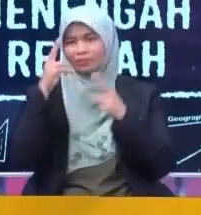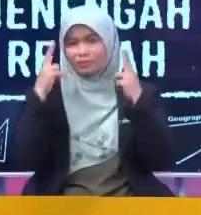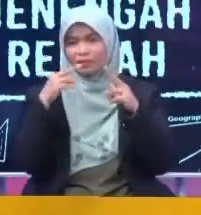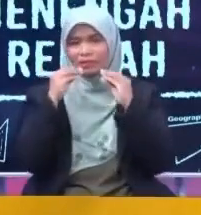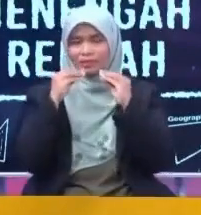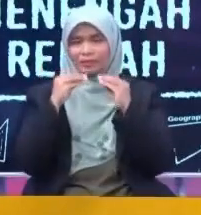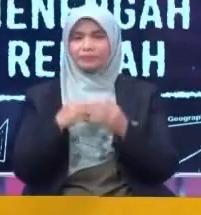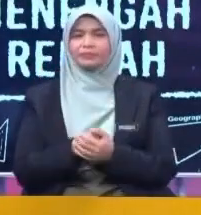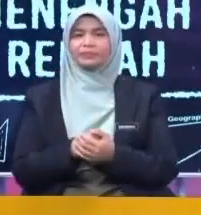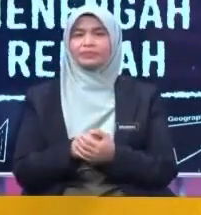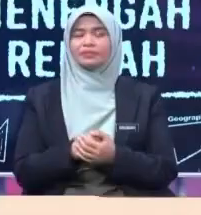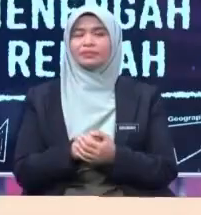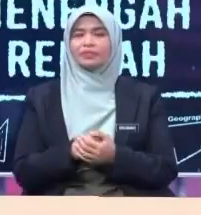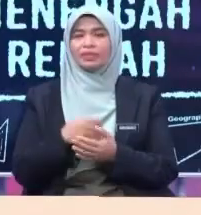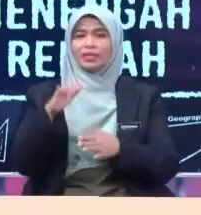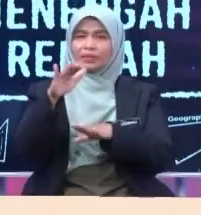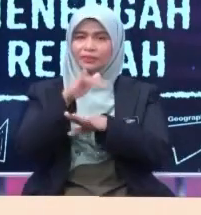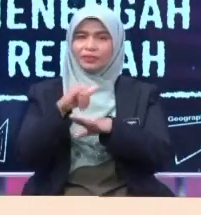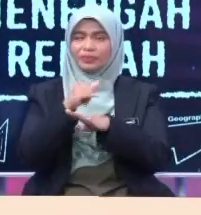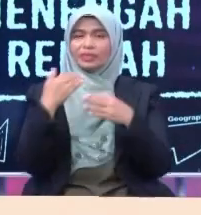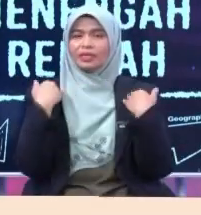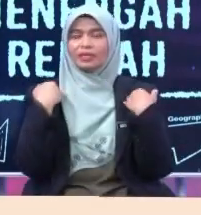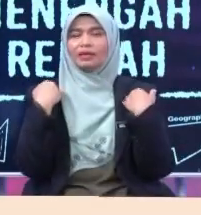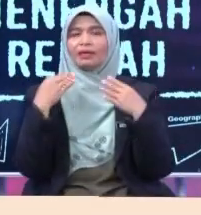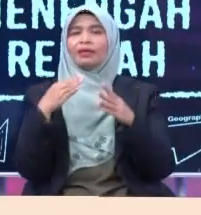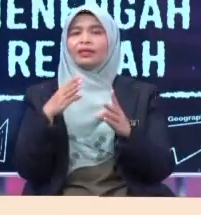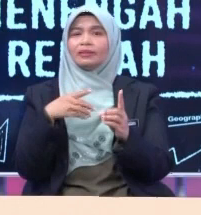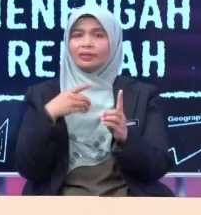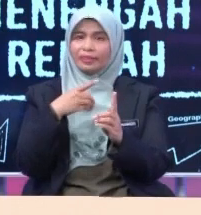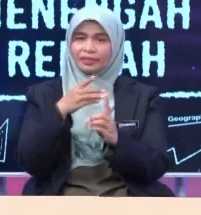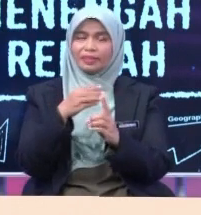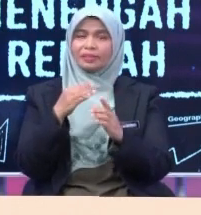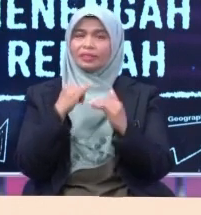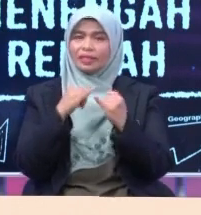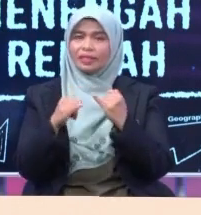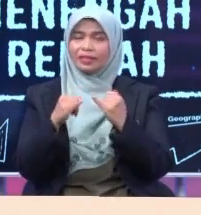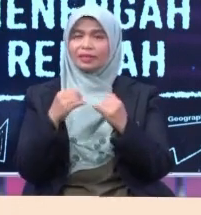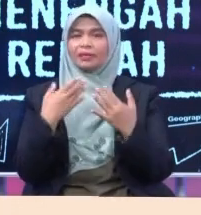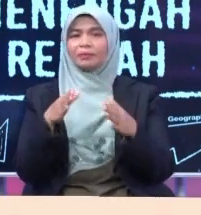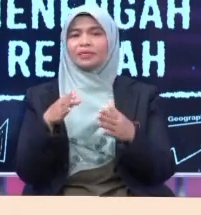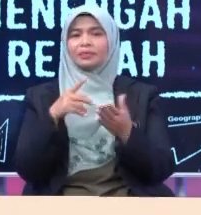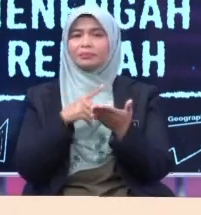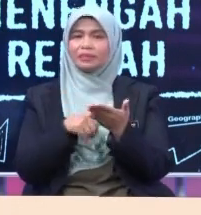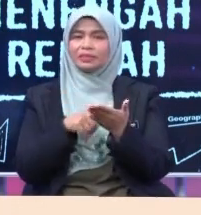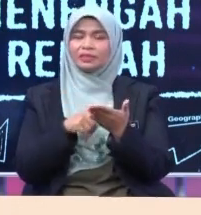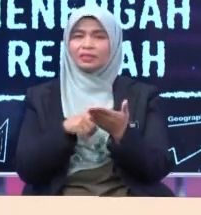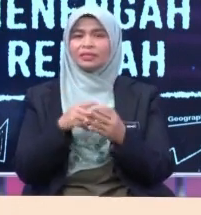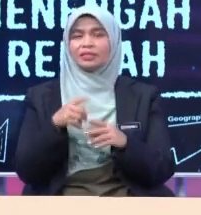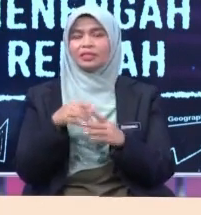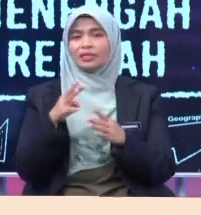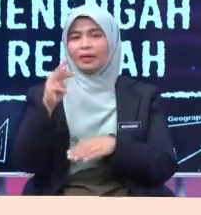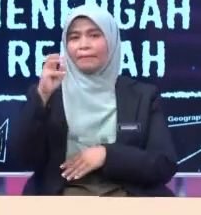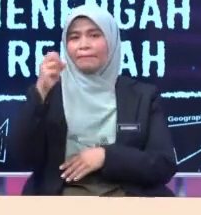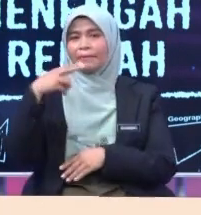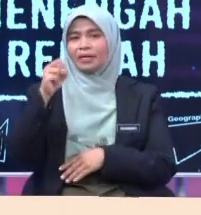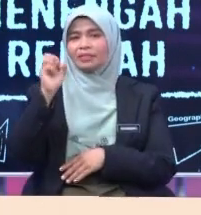adalah, okay, ini soalan dia. Syurga adalah destinasi terakhir setelah manusia dibicarakan di mahsyar. Cadangkan